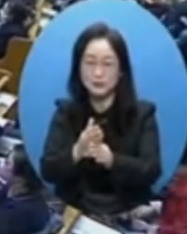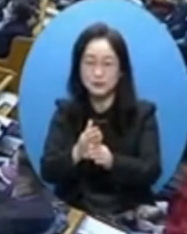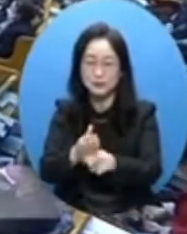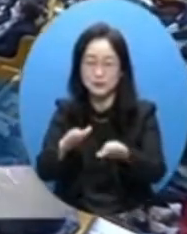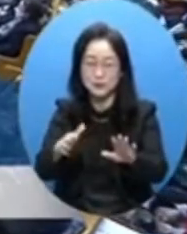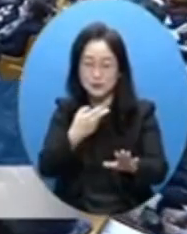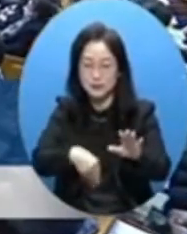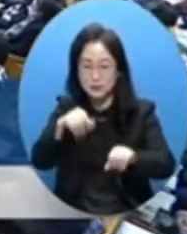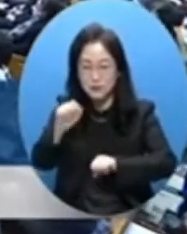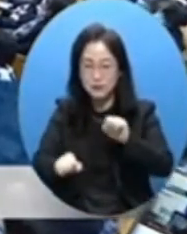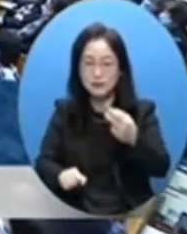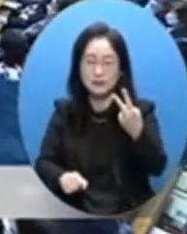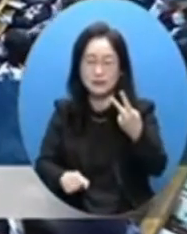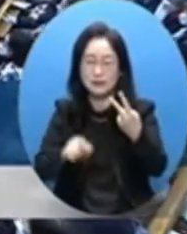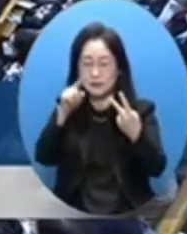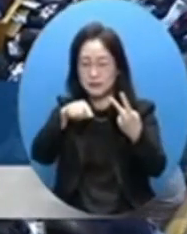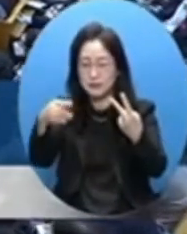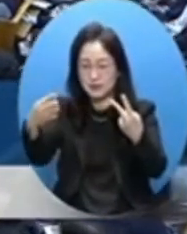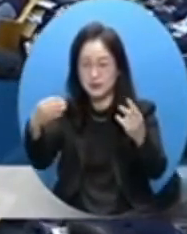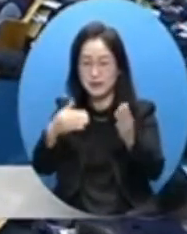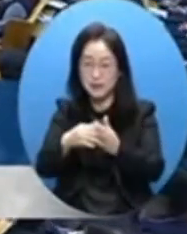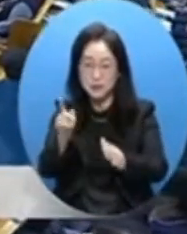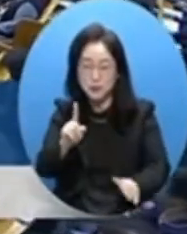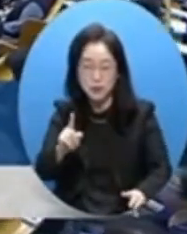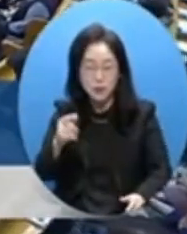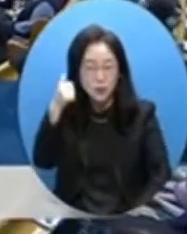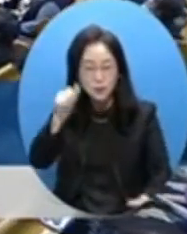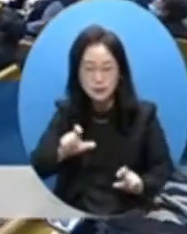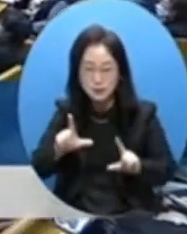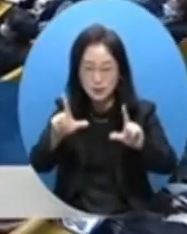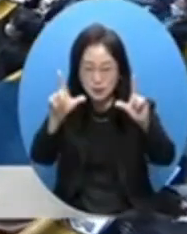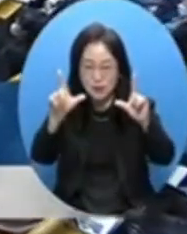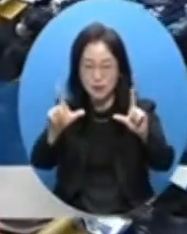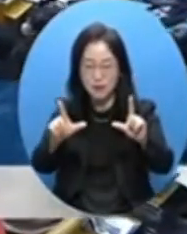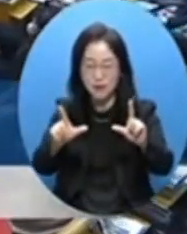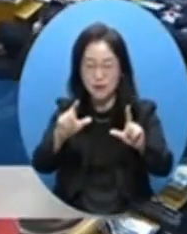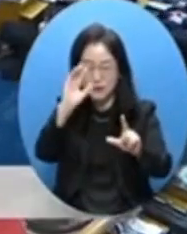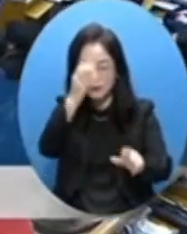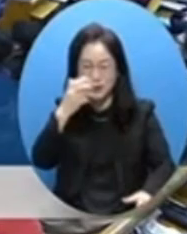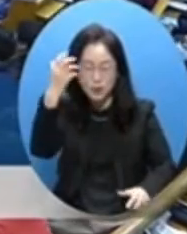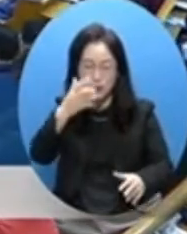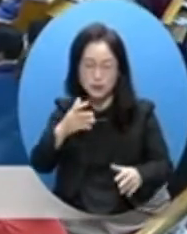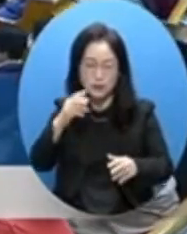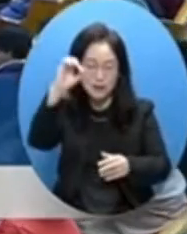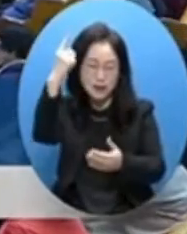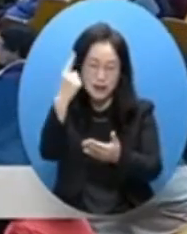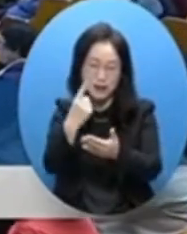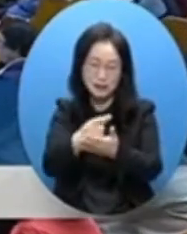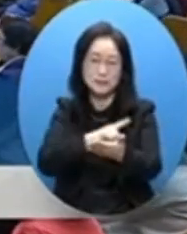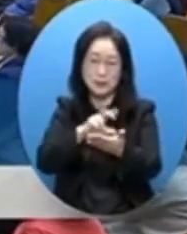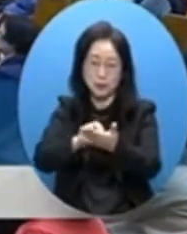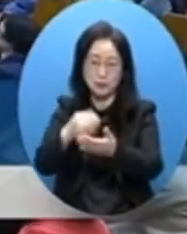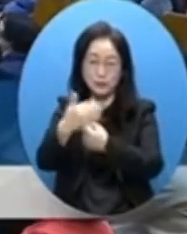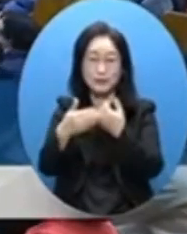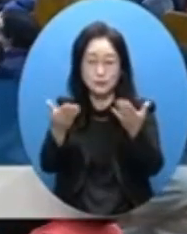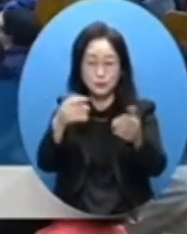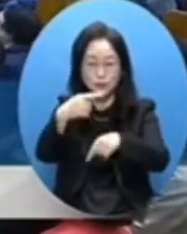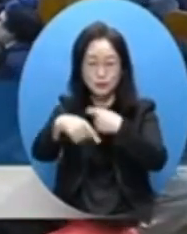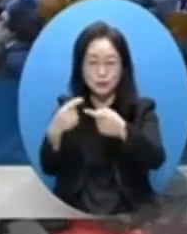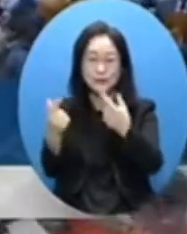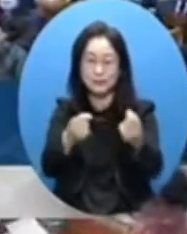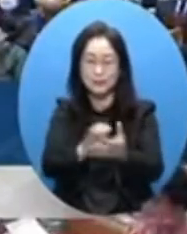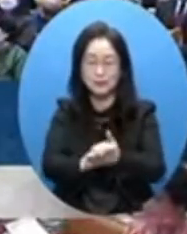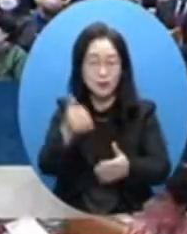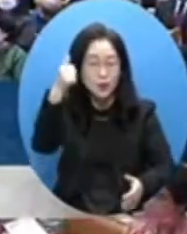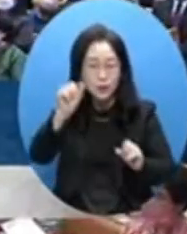사도행전 2장 1절을 4절 말씀 가지고 오순절 성령강림 여하튼 제목으로 함께 말씀 은혜를 나누기 원합니다 재물 한번